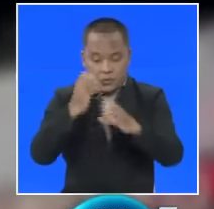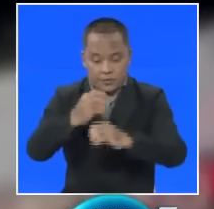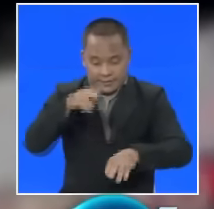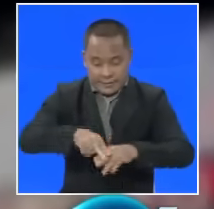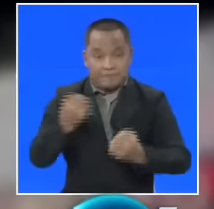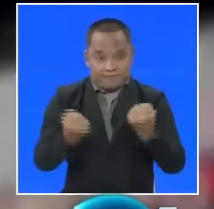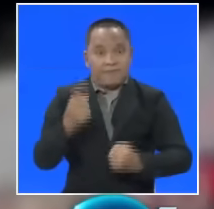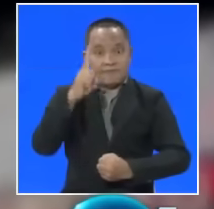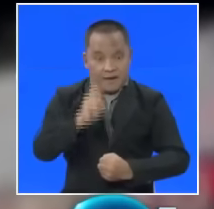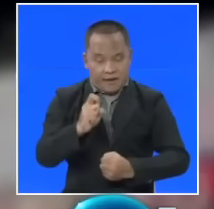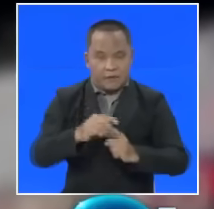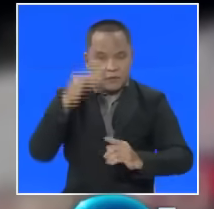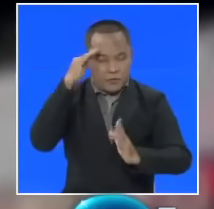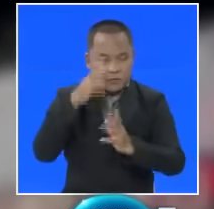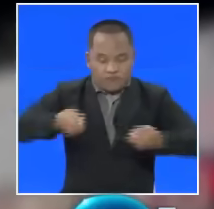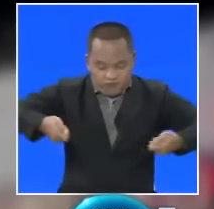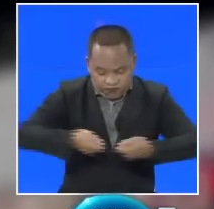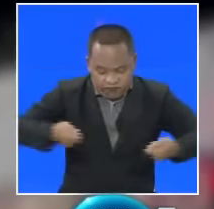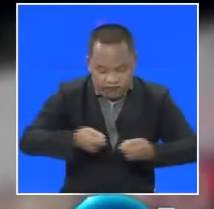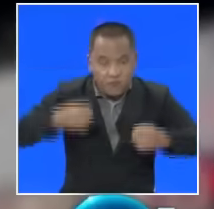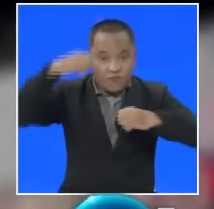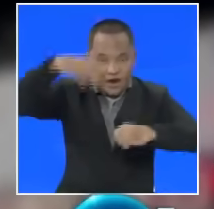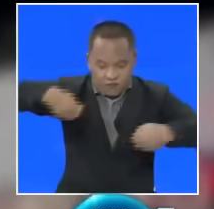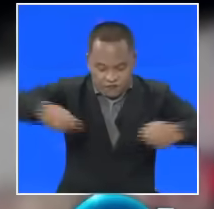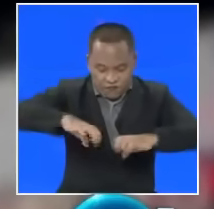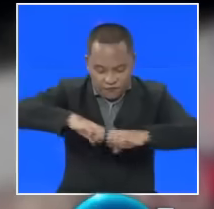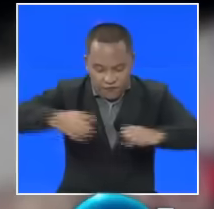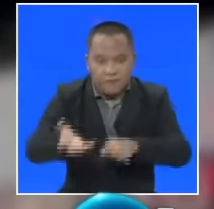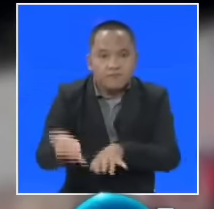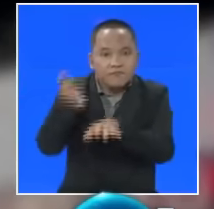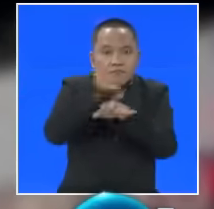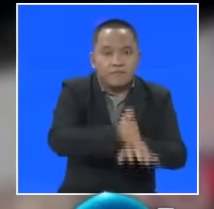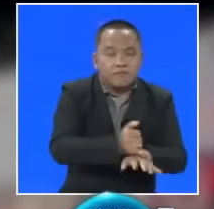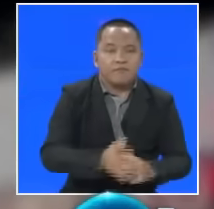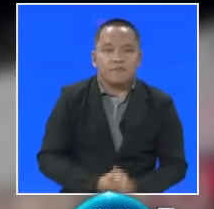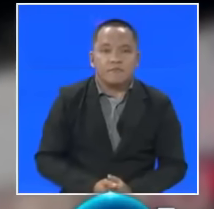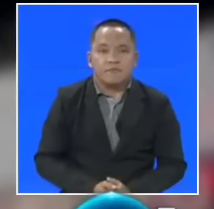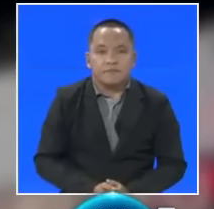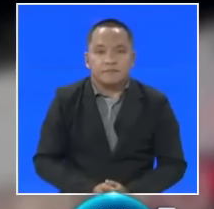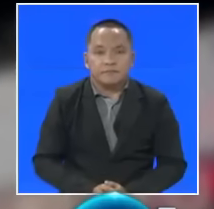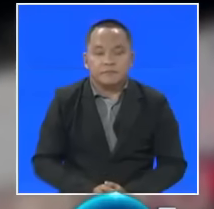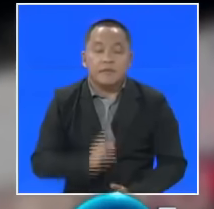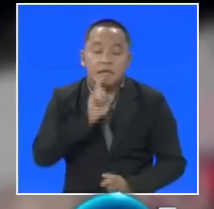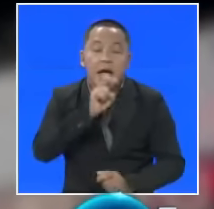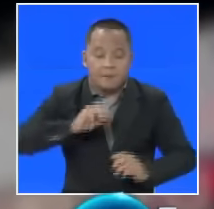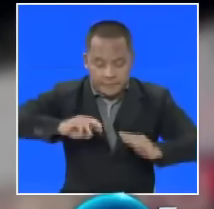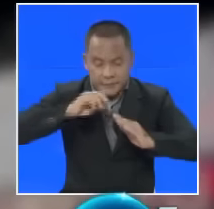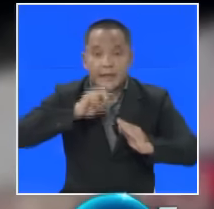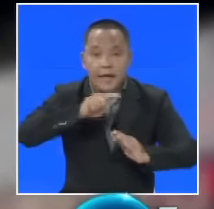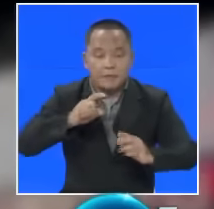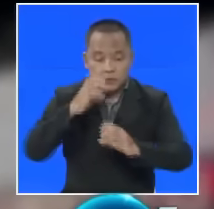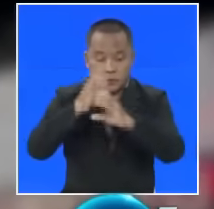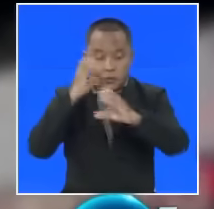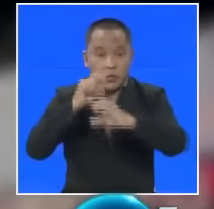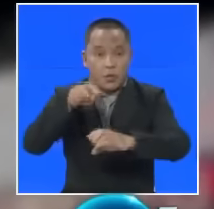งคนขับเจ้าหน้าที่ต้องใช้เครื่องตัดถ่างมาช่วยกันตัดเพื่อนำร่างออกมาค่ะสอบสวนเบื้องต้นพบนะคะว่ารถบัส